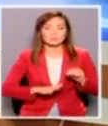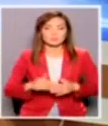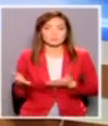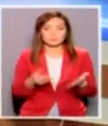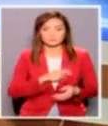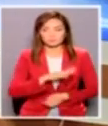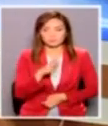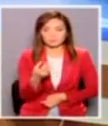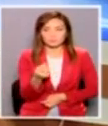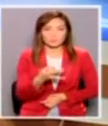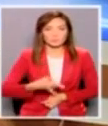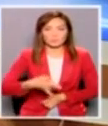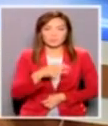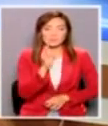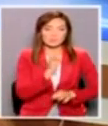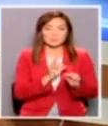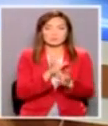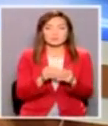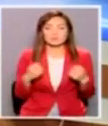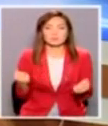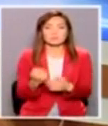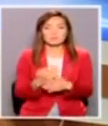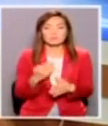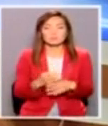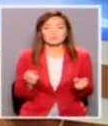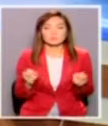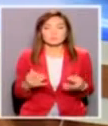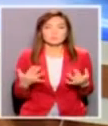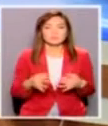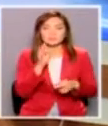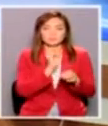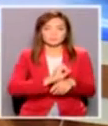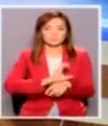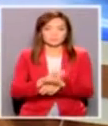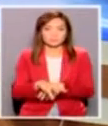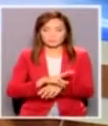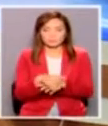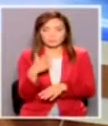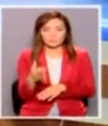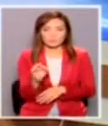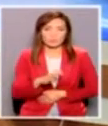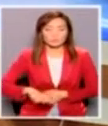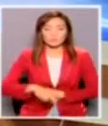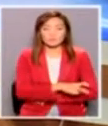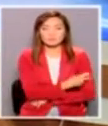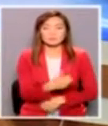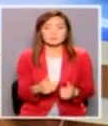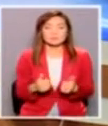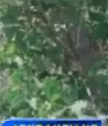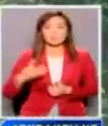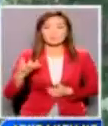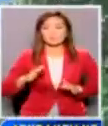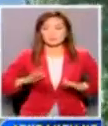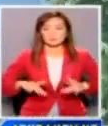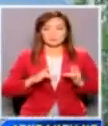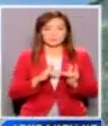тартылады. Сонымен бірге аймақтағы дәріханаларға демеушілік қолдаумен қажетті препараттар жетпек, бұған қоса облыстық аурухана жанынан 400